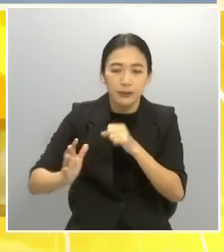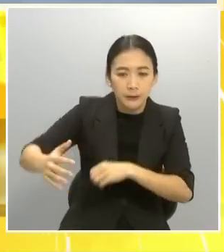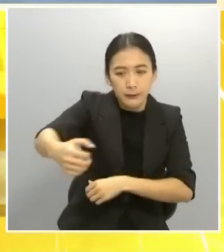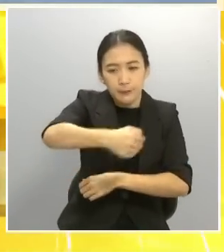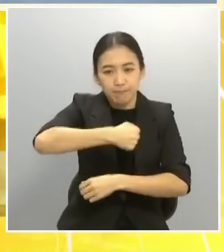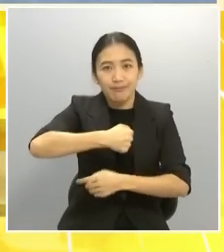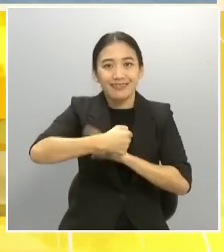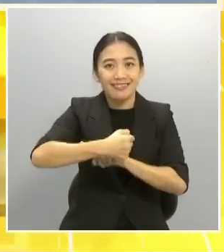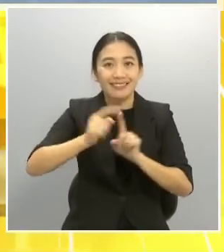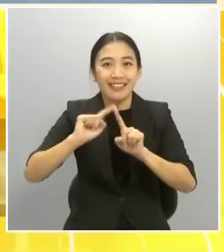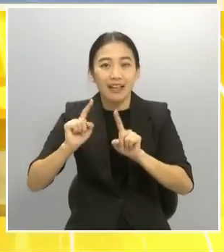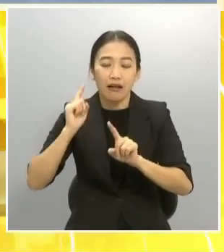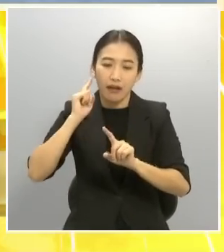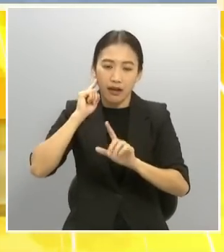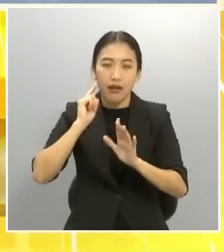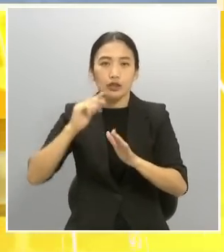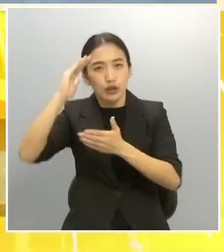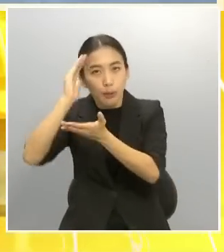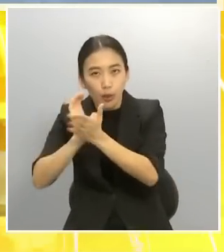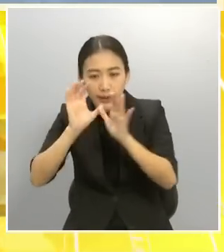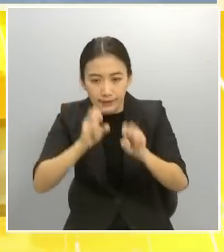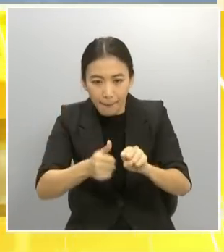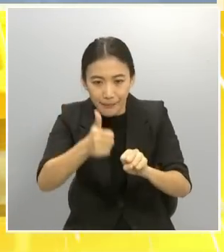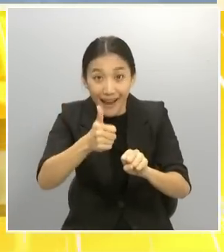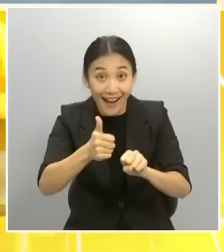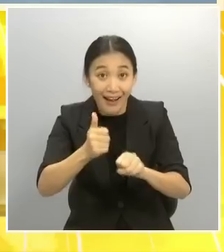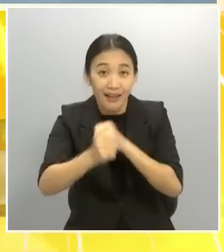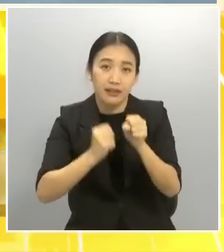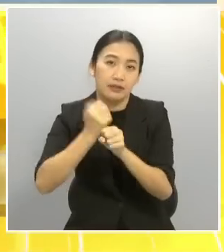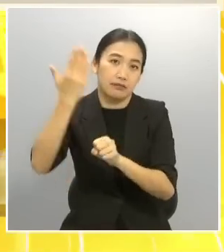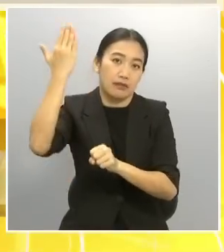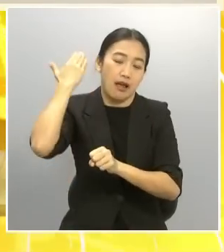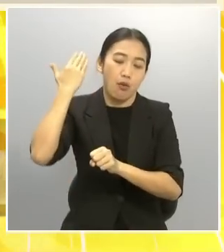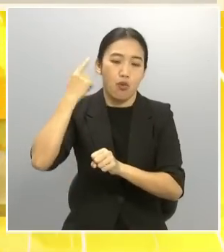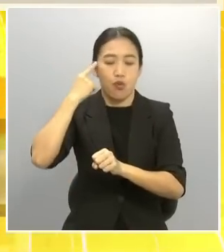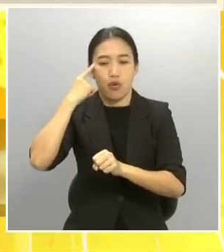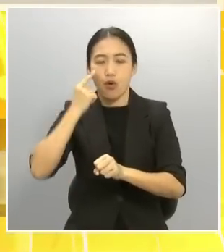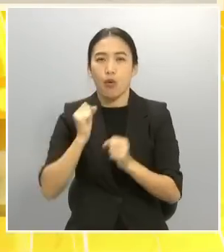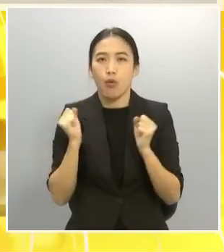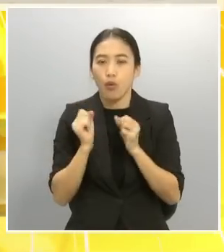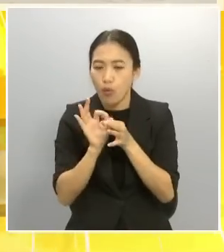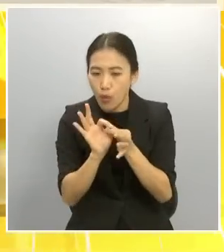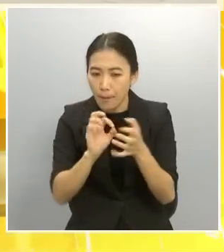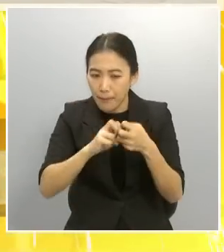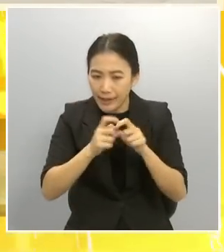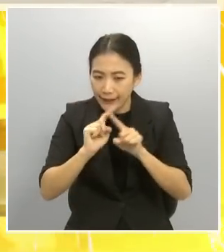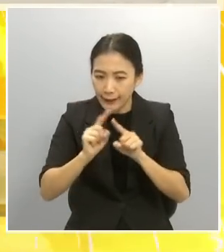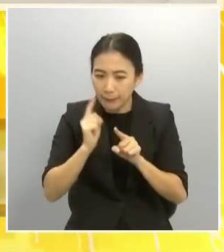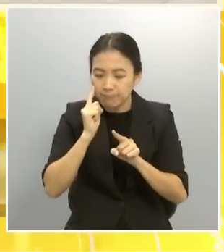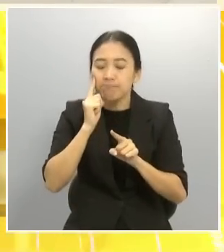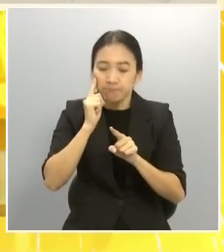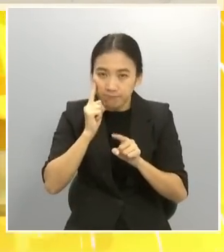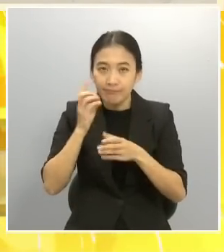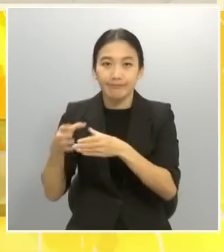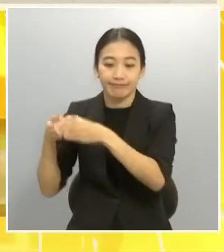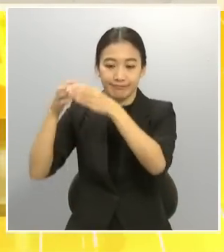หาได้นะครับทีนี้ในการตั้งจุดตรวจเนี่ยบางครั้งเนี่ยเราอาจจะมีการไปรบกวนหรือว่าผู้ประ